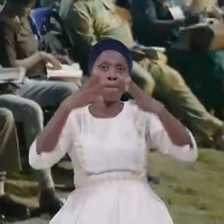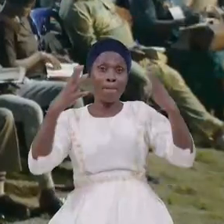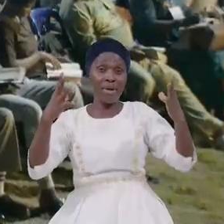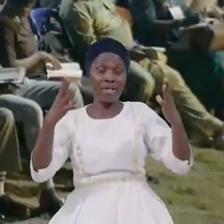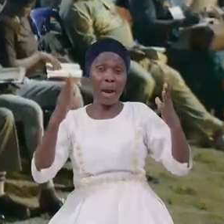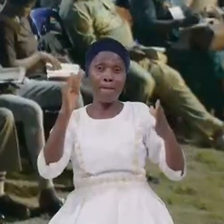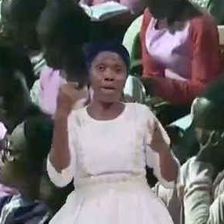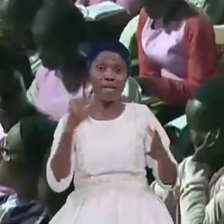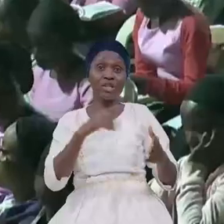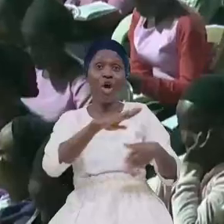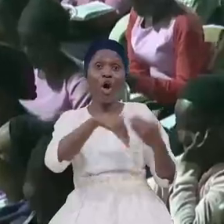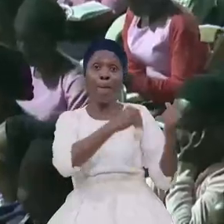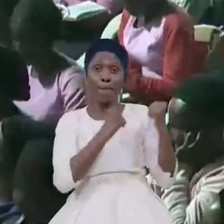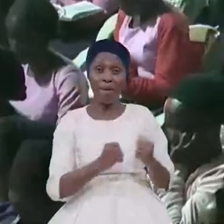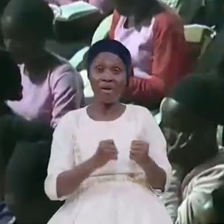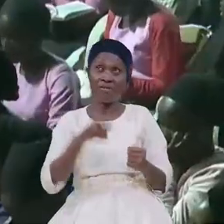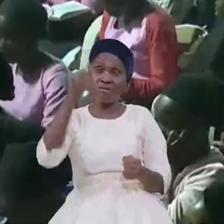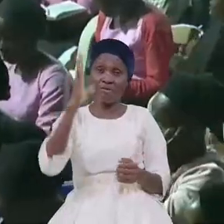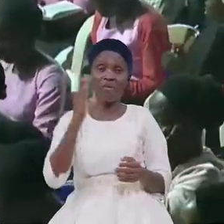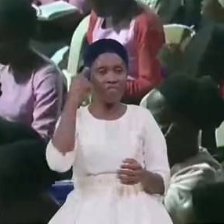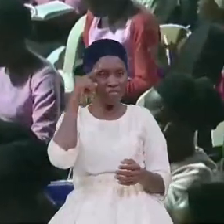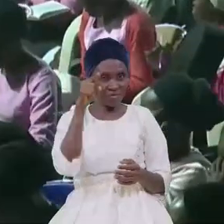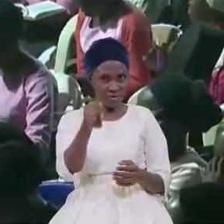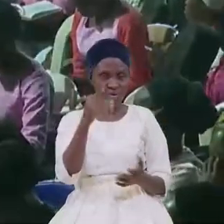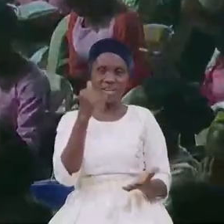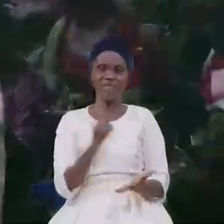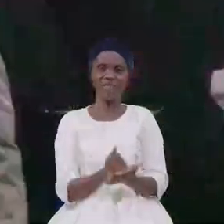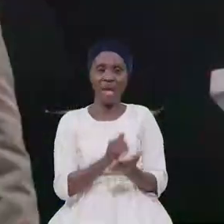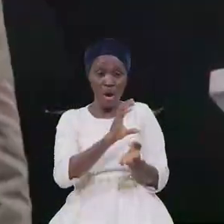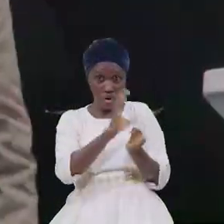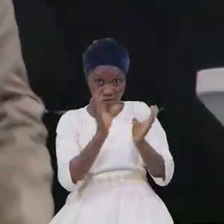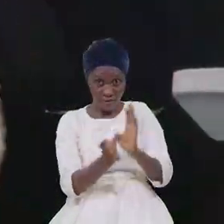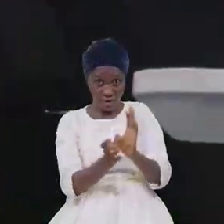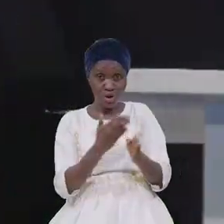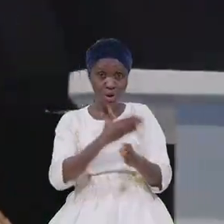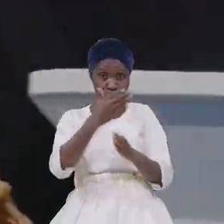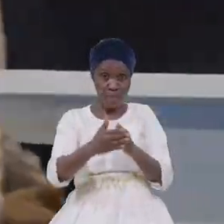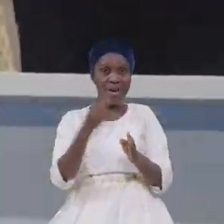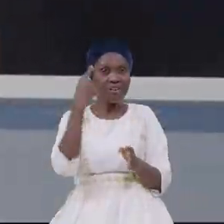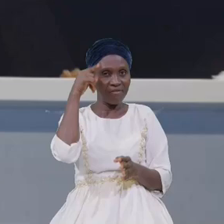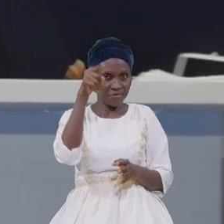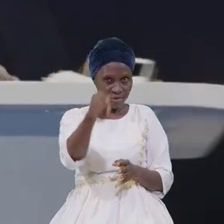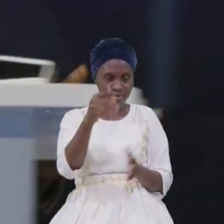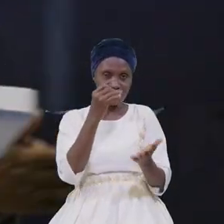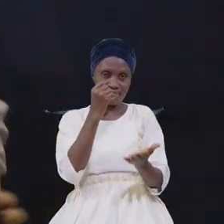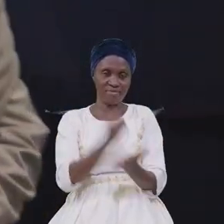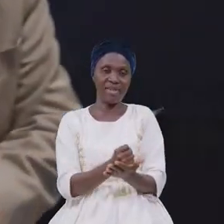L'abondance par le Tout-Puissant pour vous. La conversion, la plénitude pour vous.